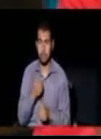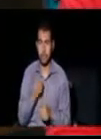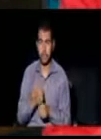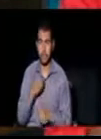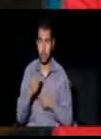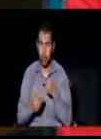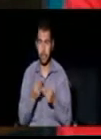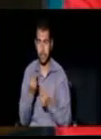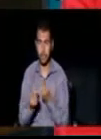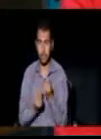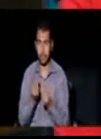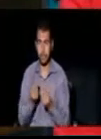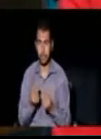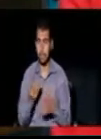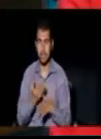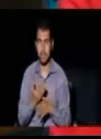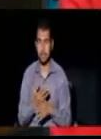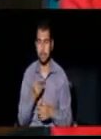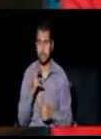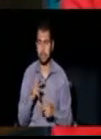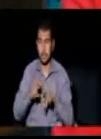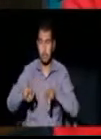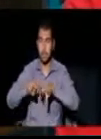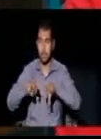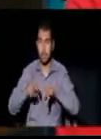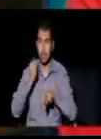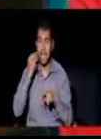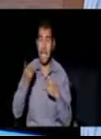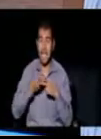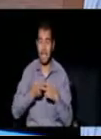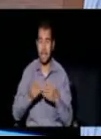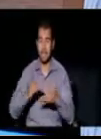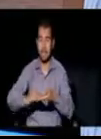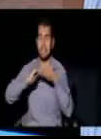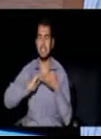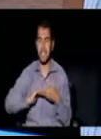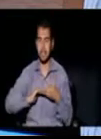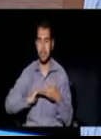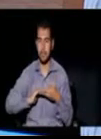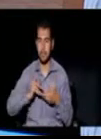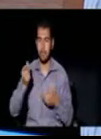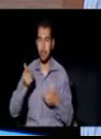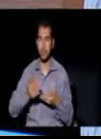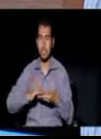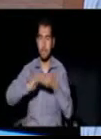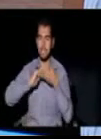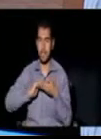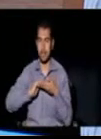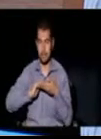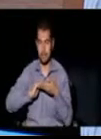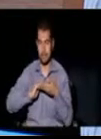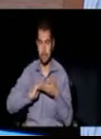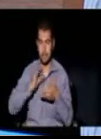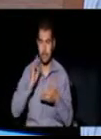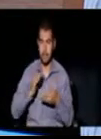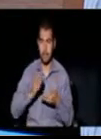ودلوقتي بندور على سبونسر طبعا كتير ان هم يدعمونا. يلا دعوه لكل الناس بقى، ندعم الناس، اهي ناس متميزه وعايزين نساعد قطاع